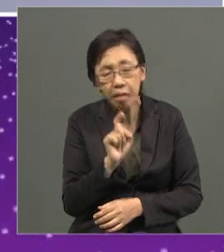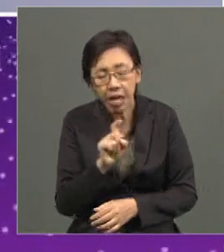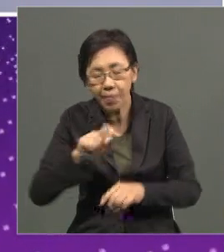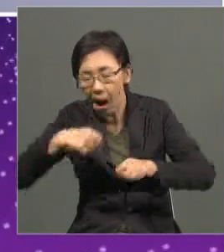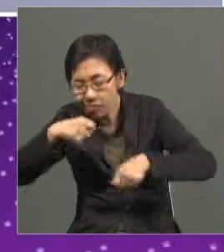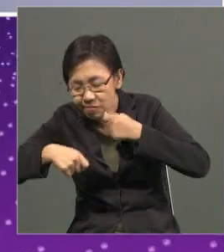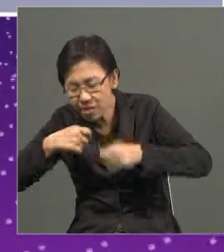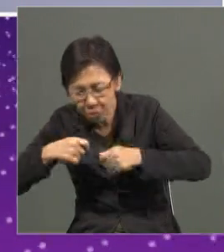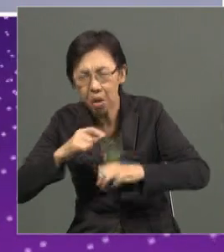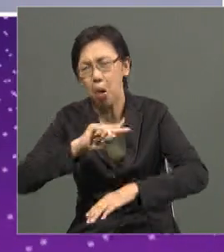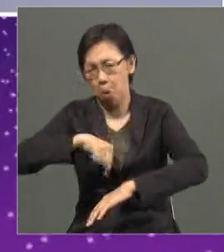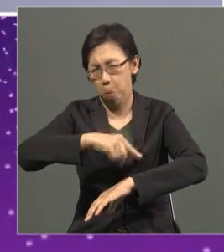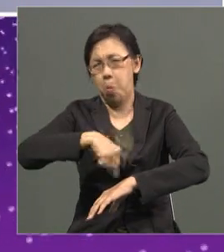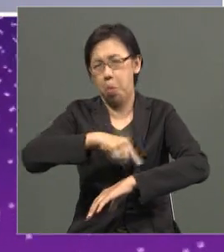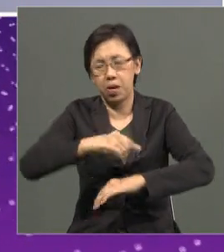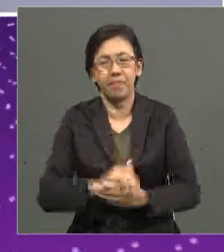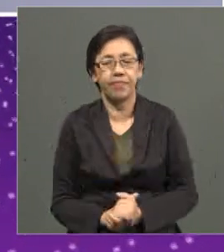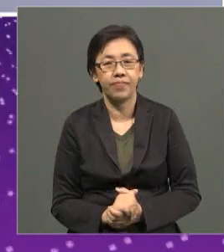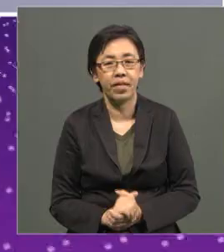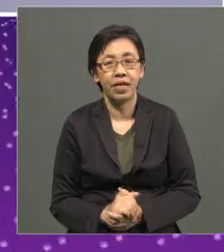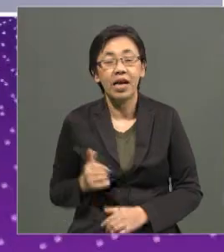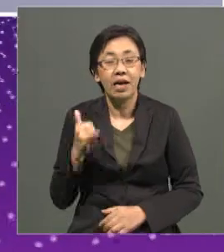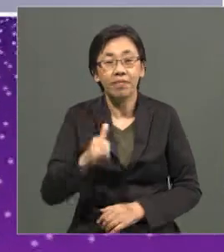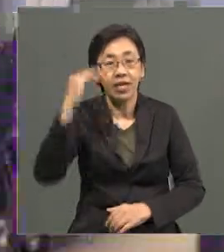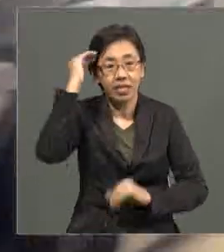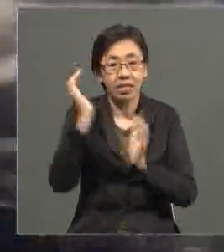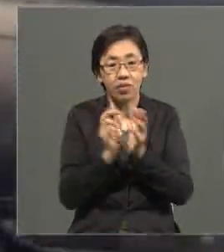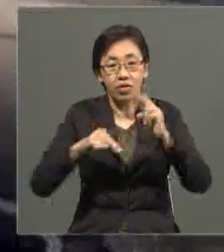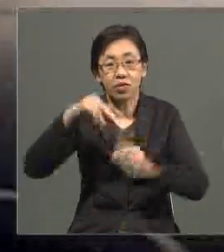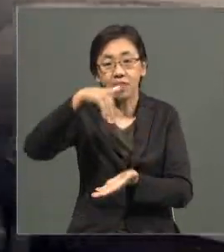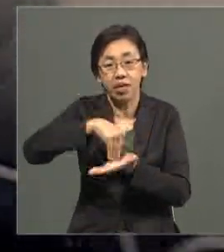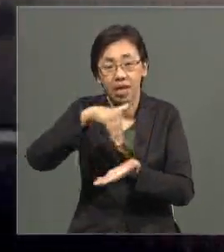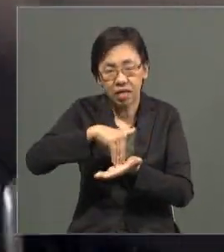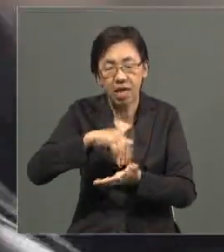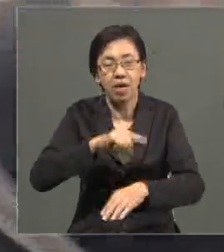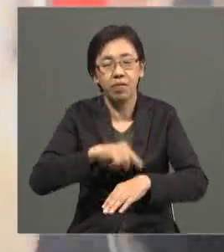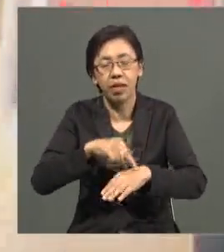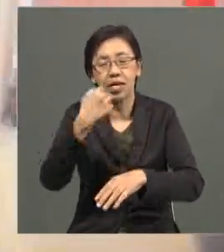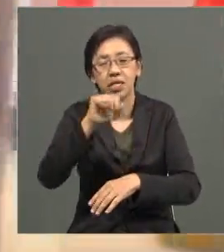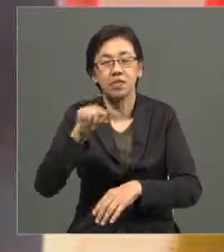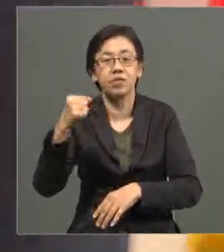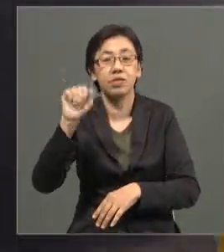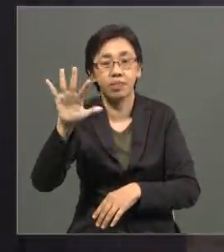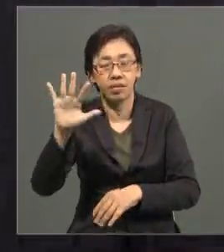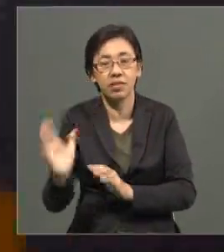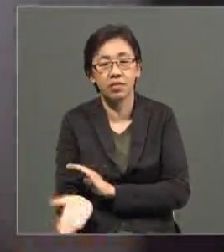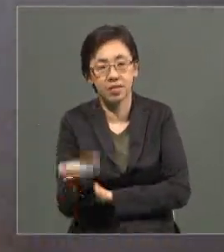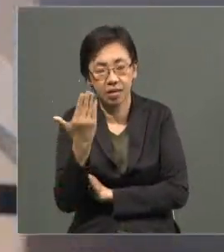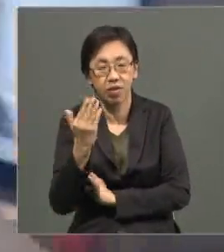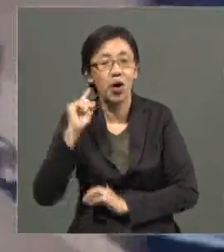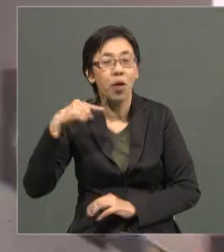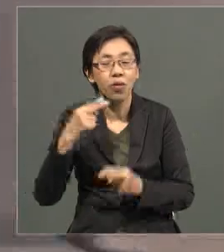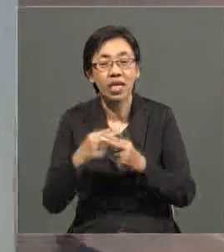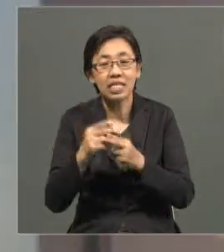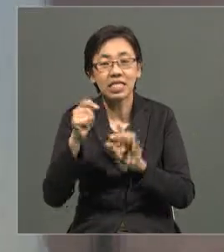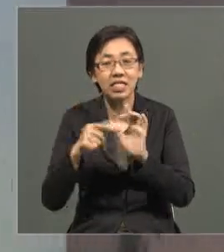คงหลายชั่วโมงไปดูตรงที่เจ๊อ้อยไปที่สอบสวนกลางวันนี้ก่อนนะครับย้อนไป 10:15นฮะคุณจตุพรหรือว่าเจ๊อ้อย